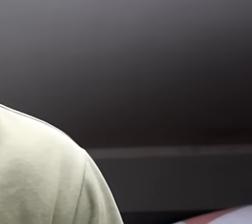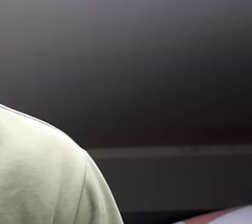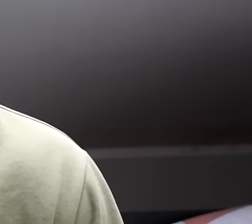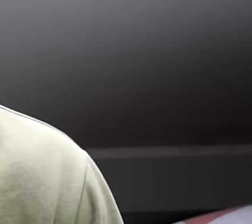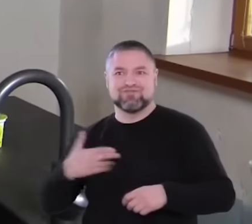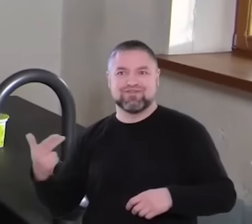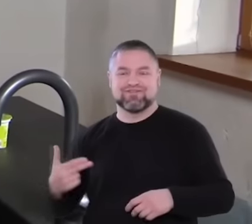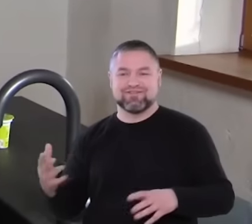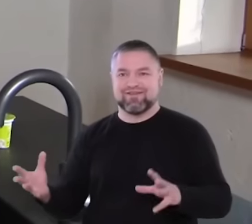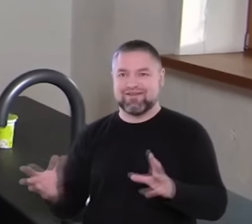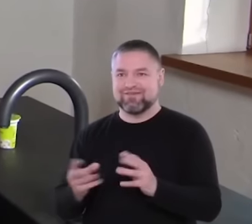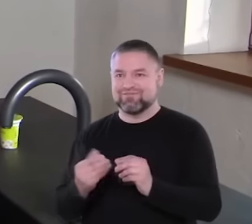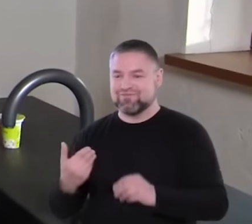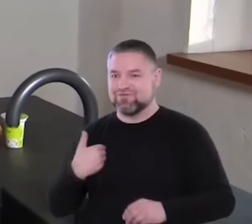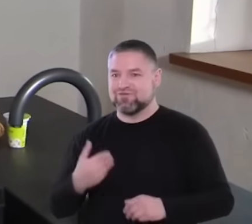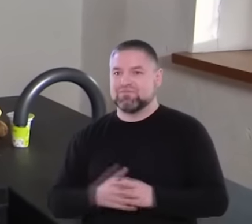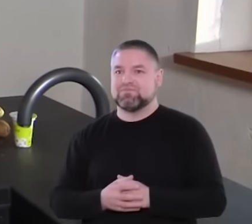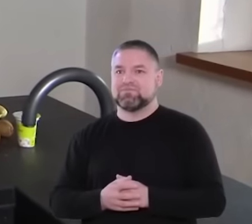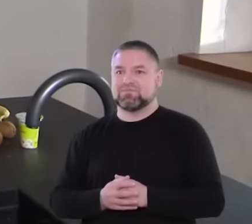to jest, jego matka?